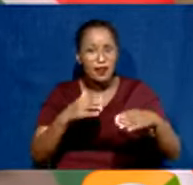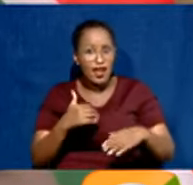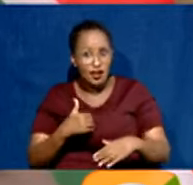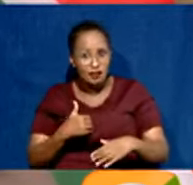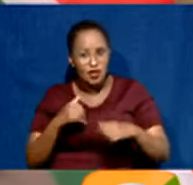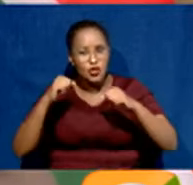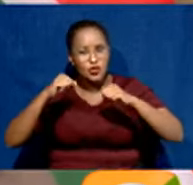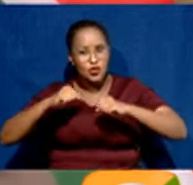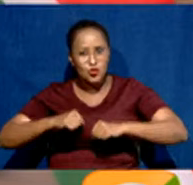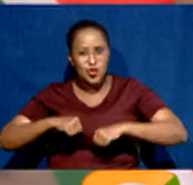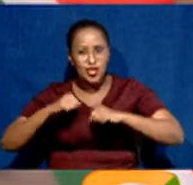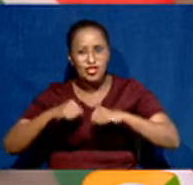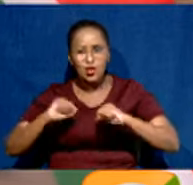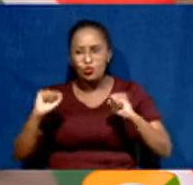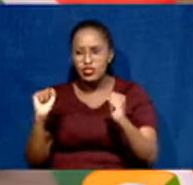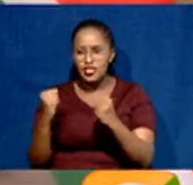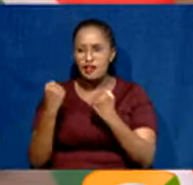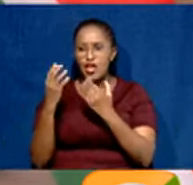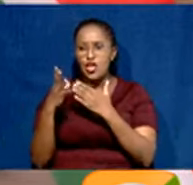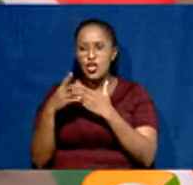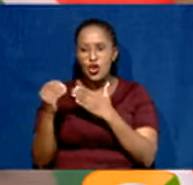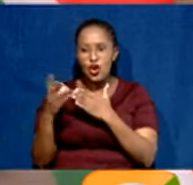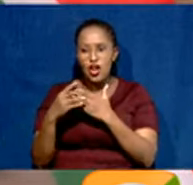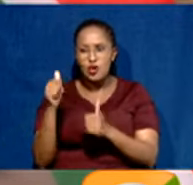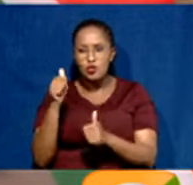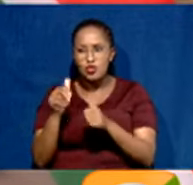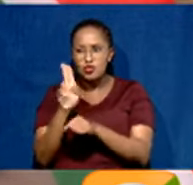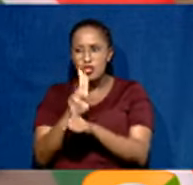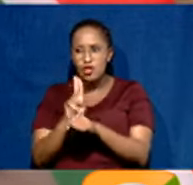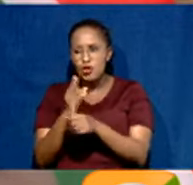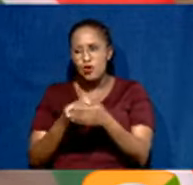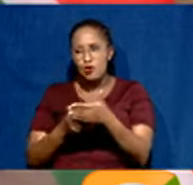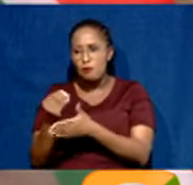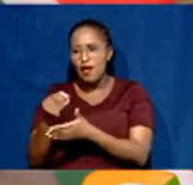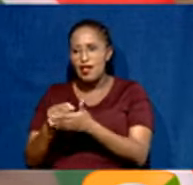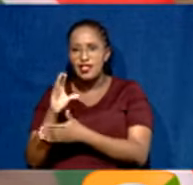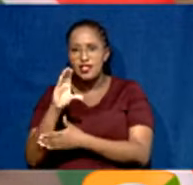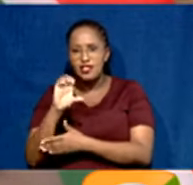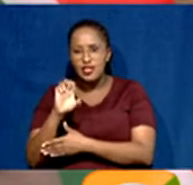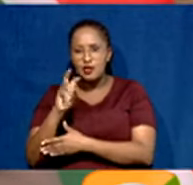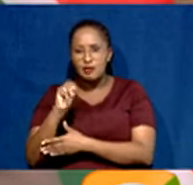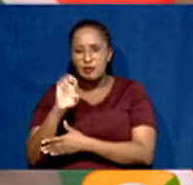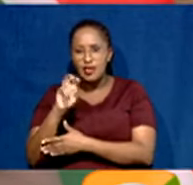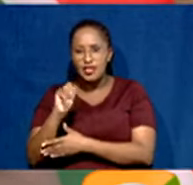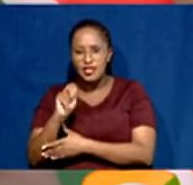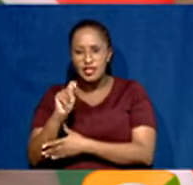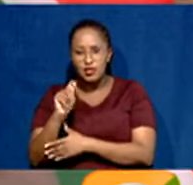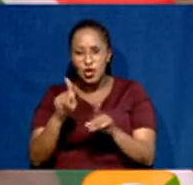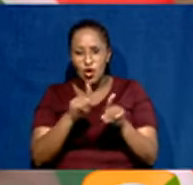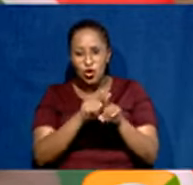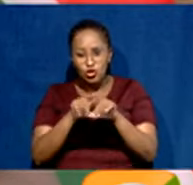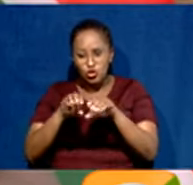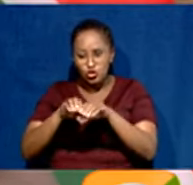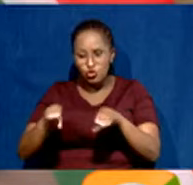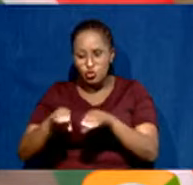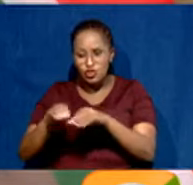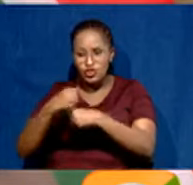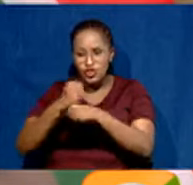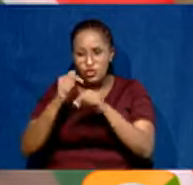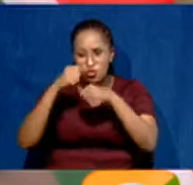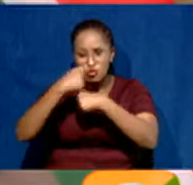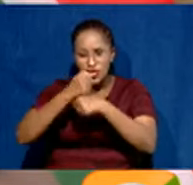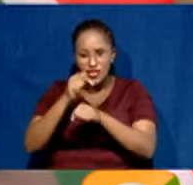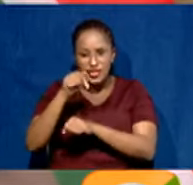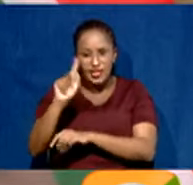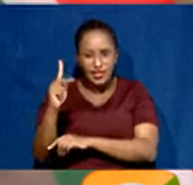ndio tuweze kuokoa dola ambazo tunatumia kuagiza simiti. Chuma, tutaanza kutengeneza Kenya. Tayari tuko na